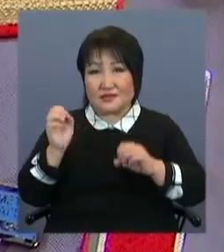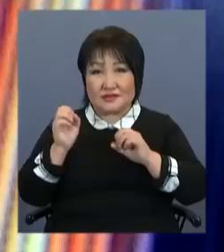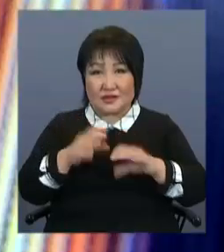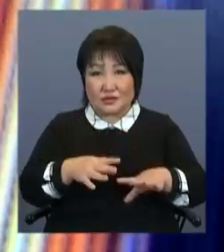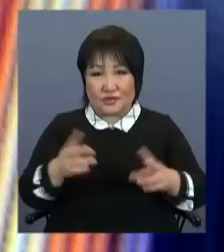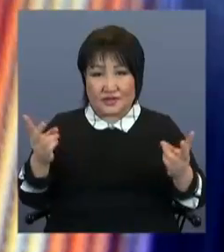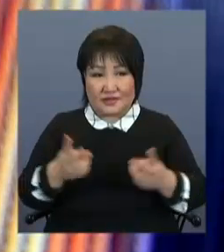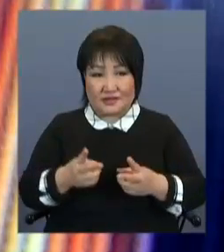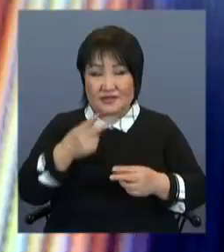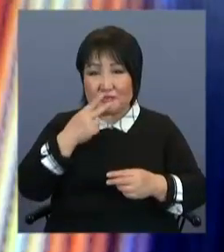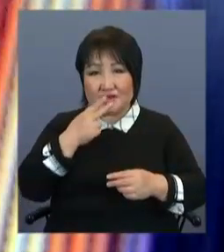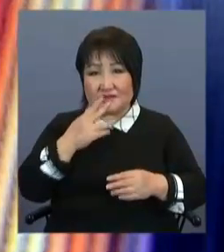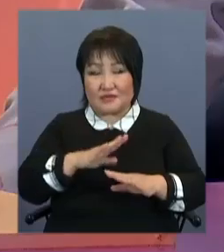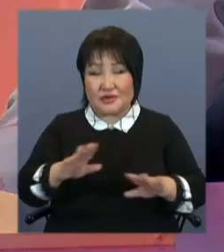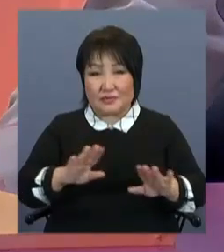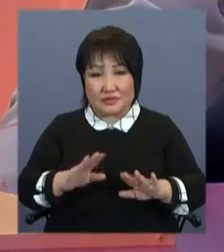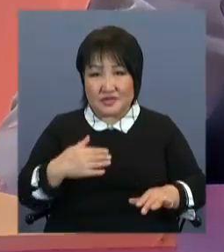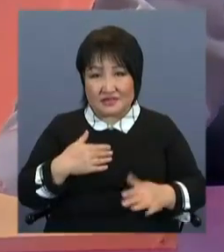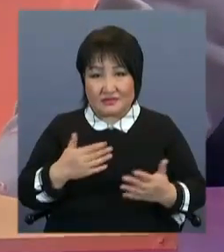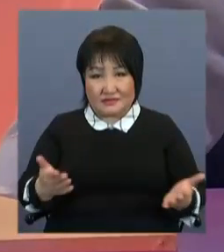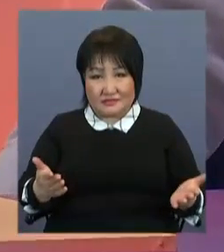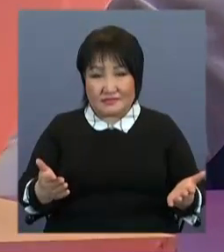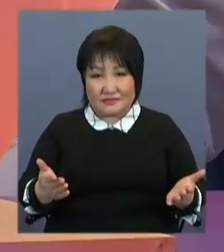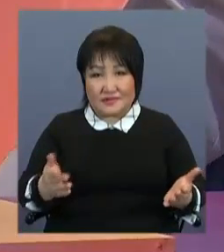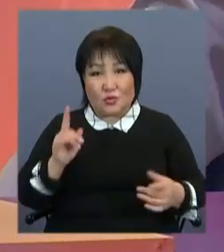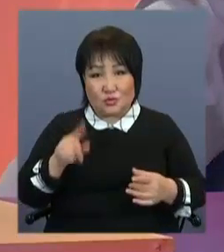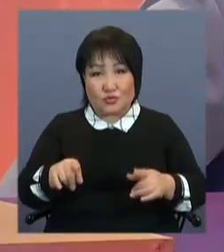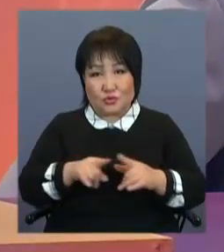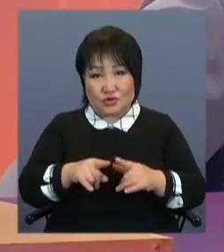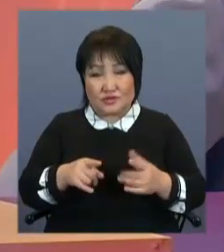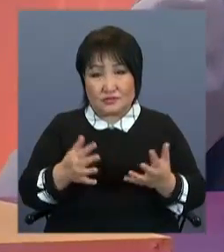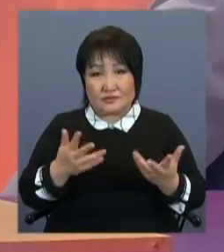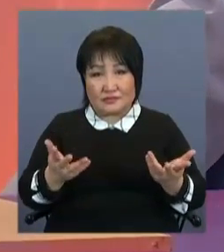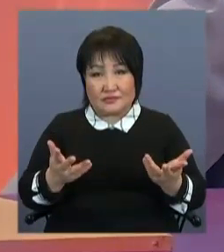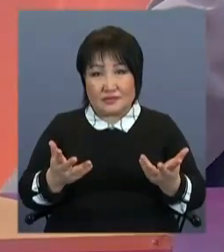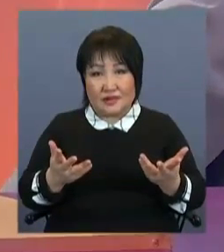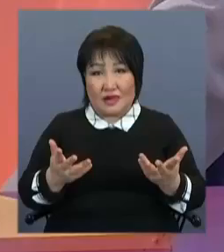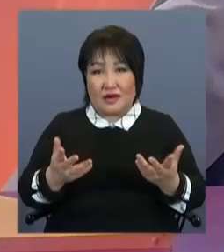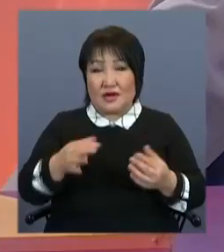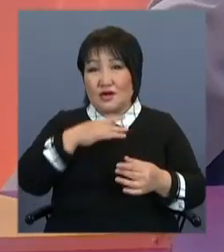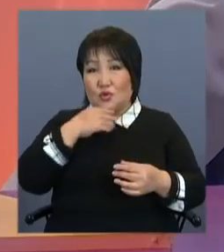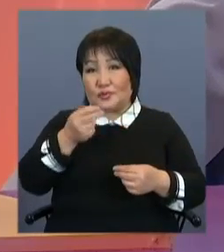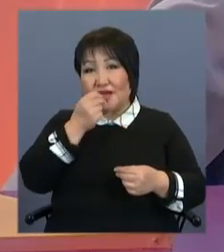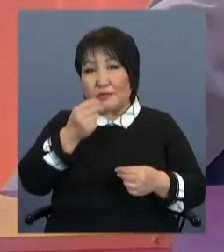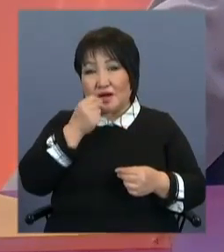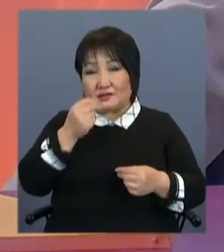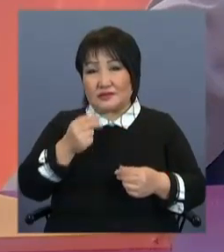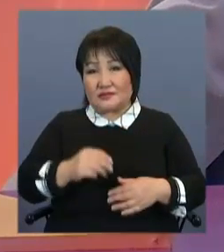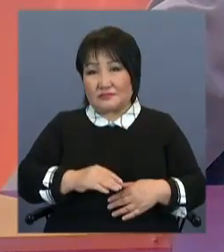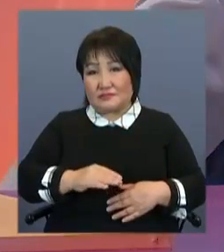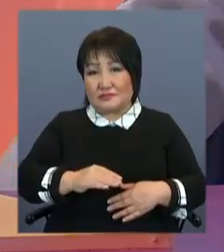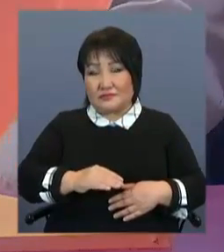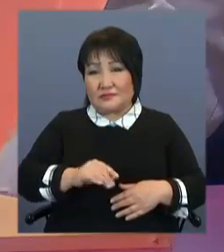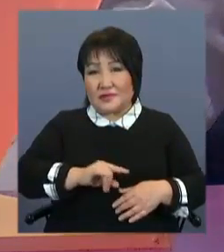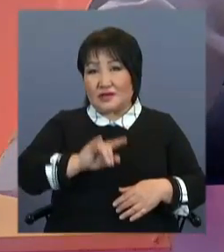тартпаймын. Әсіресе біздің қазақ арта. Оның да мөлшері болу керек. Қарны қампайтып көп жесең, онда